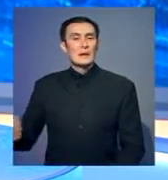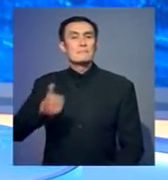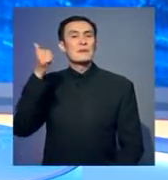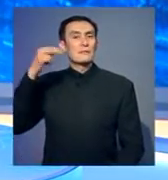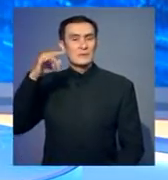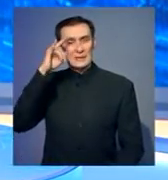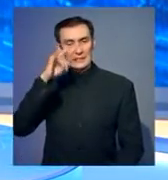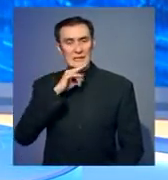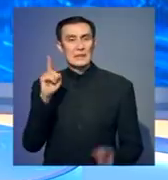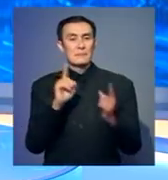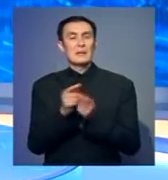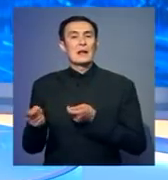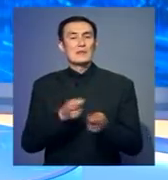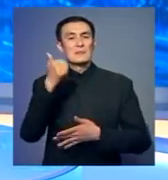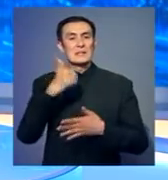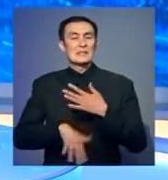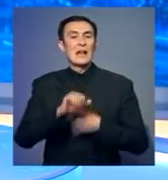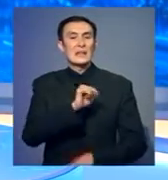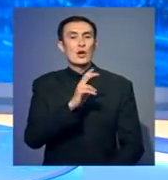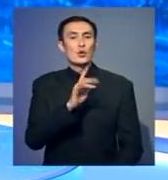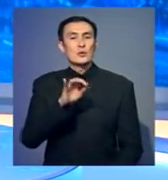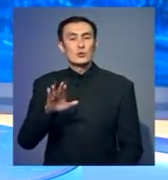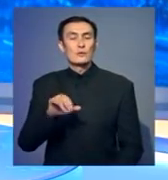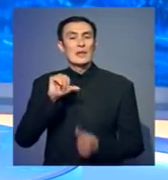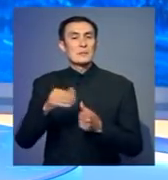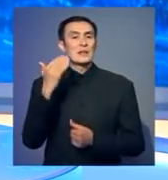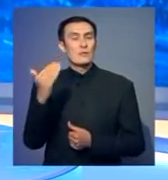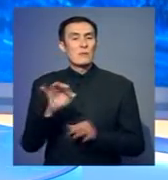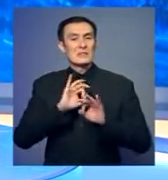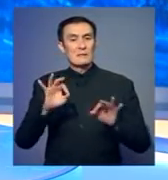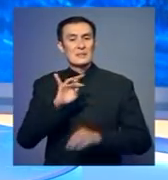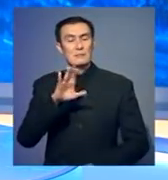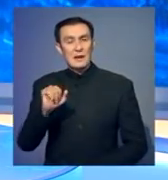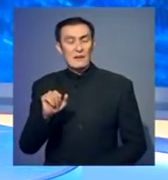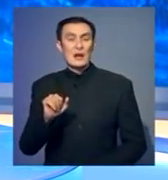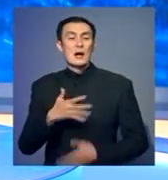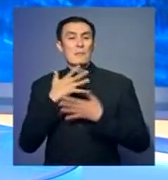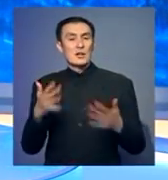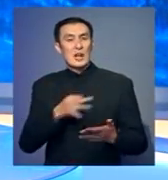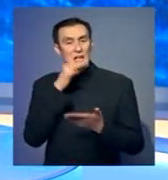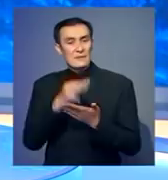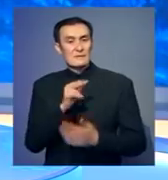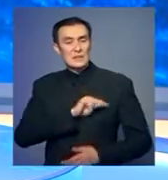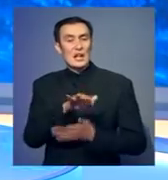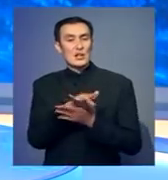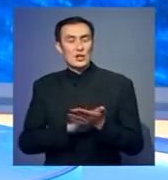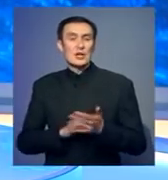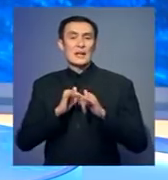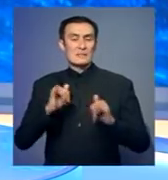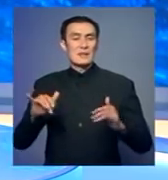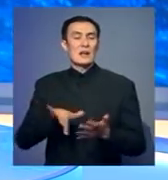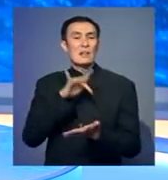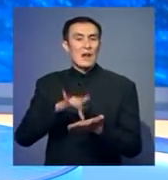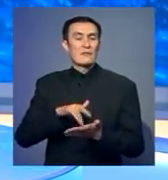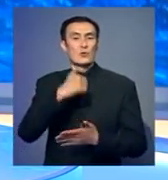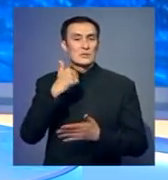Первый президент Казахстана принял акима столицы Алтая Кульгинова. Именно на него, по словам Нурсултана Назарбаева, возложена большая ответственность за дальнейшее развитие